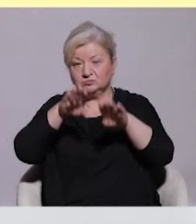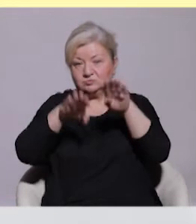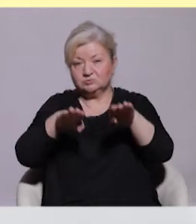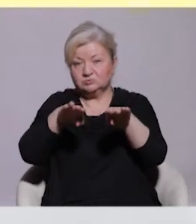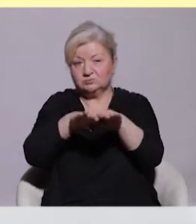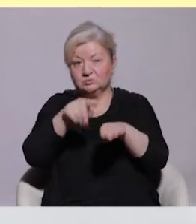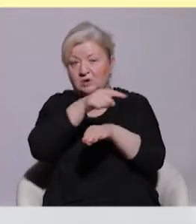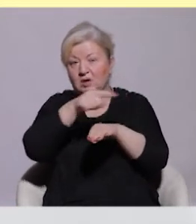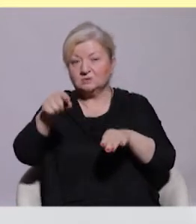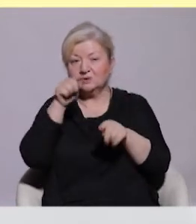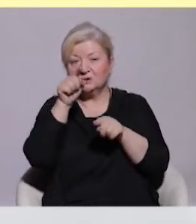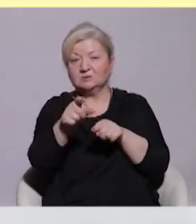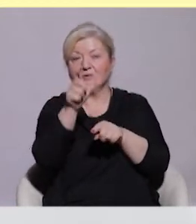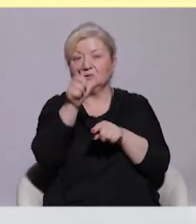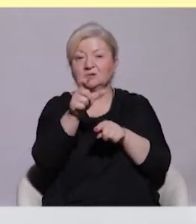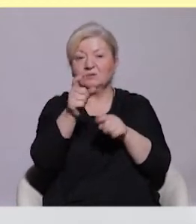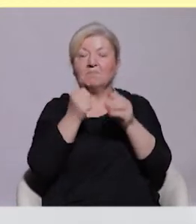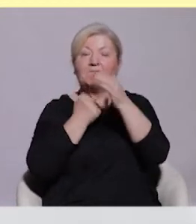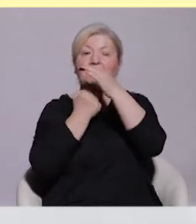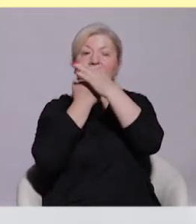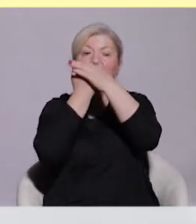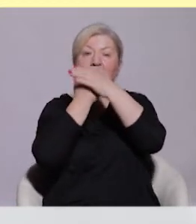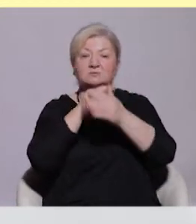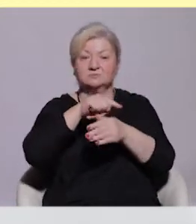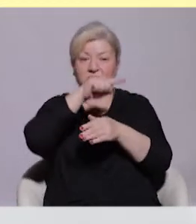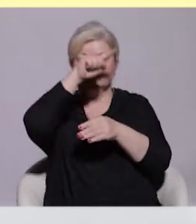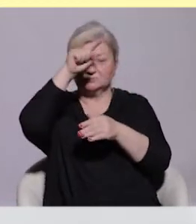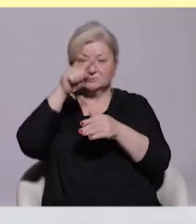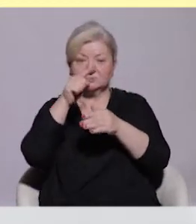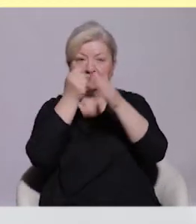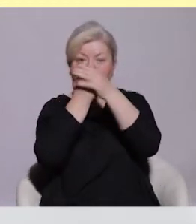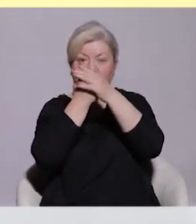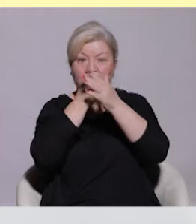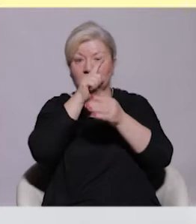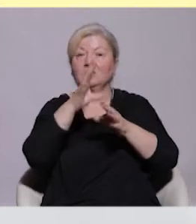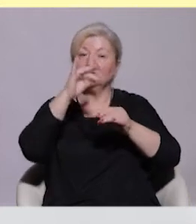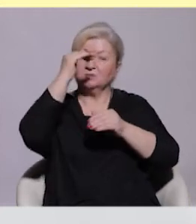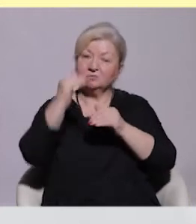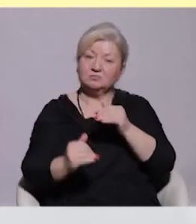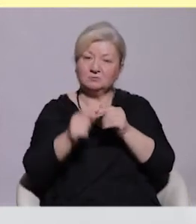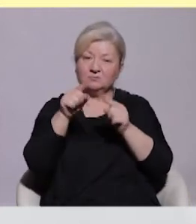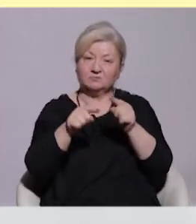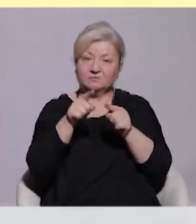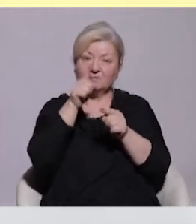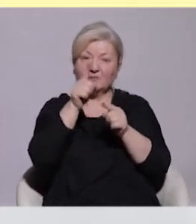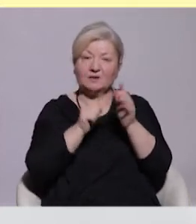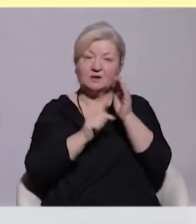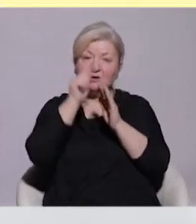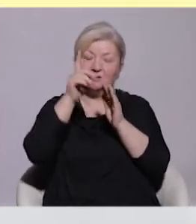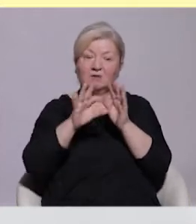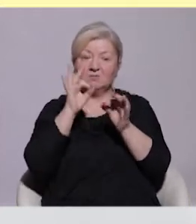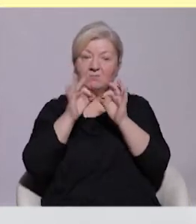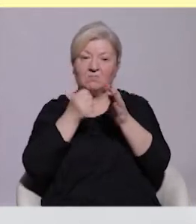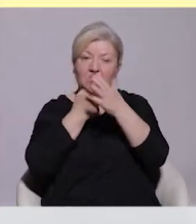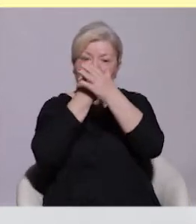აი აქედან მანძილი მაქსიმალურ გადახრამდე ზევით ან ქვევით. ეს არ არის მანძილი ზევით